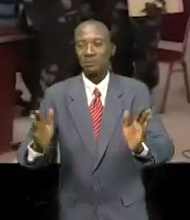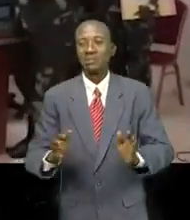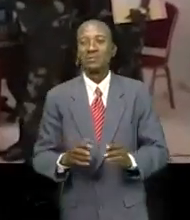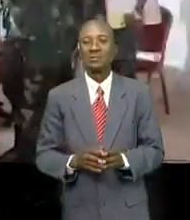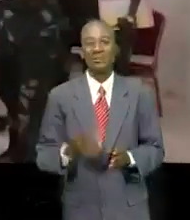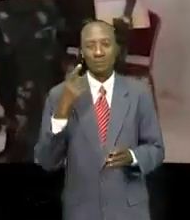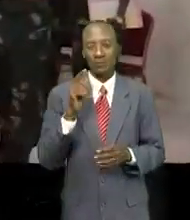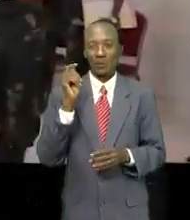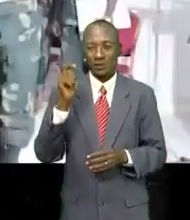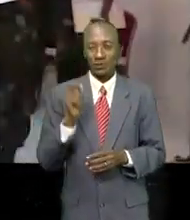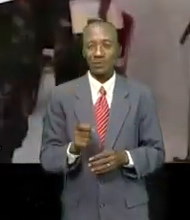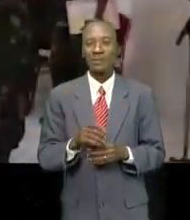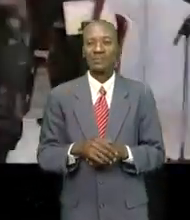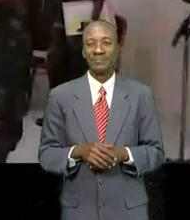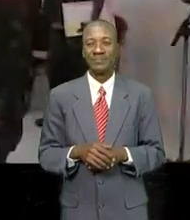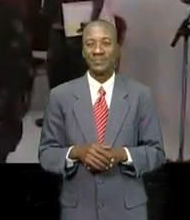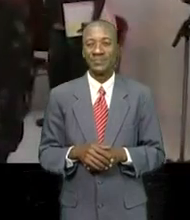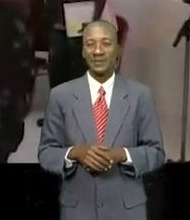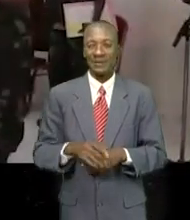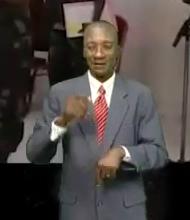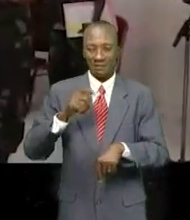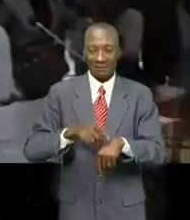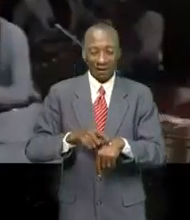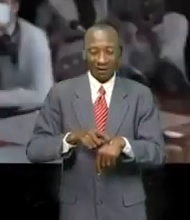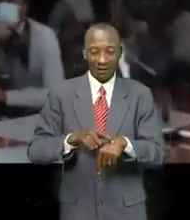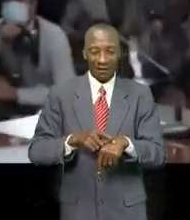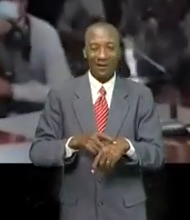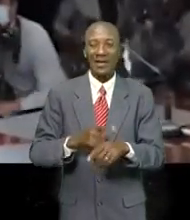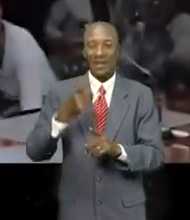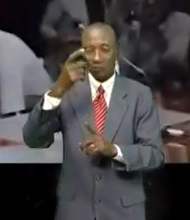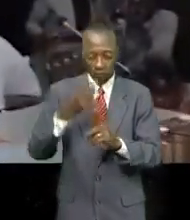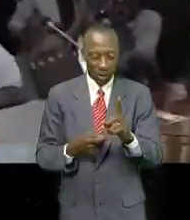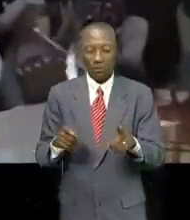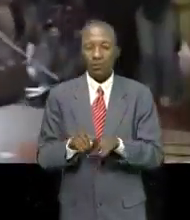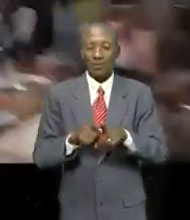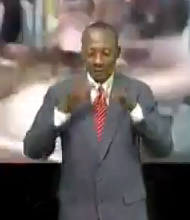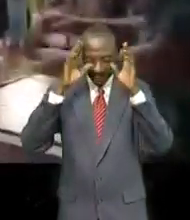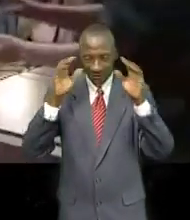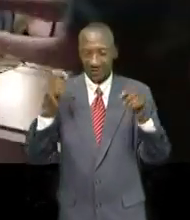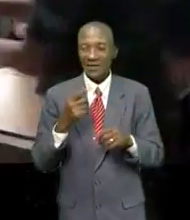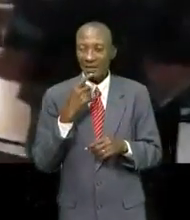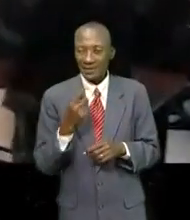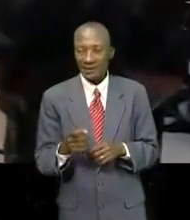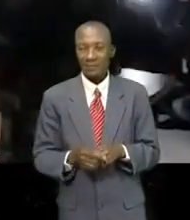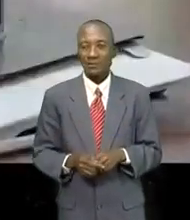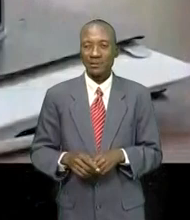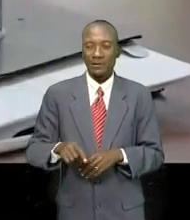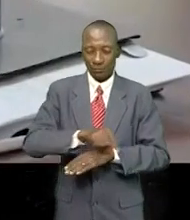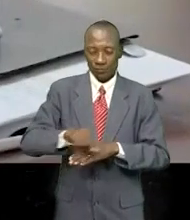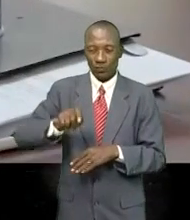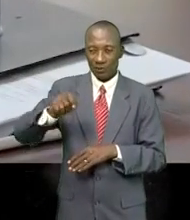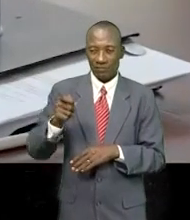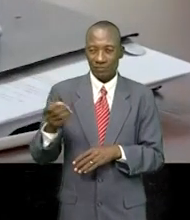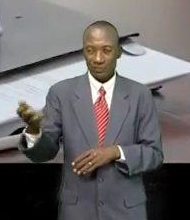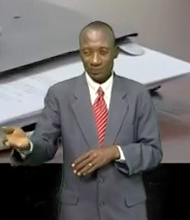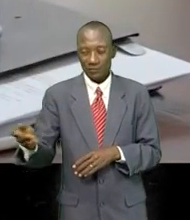Kivu pendant une période bien déterminée. Les symboles du pouvoir, comme les sceaux de la province, les clés du bureau et les clés de